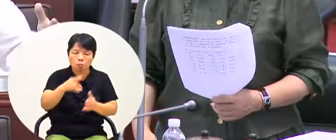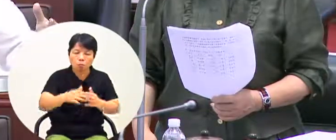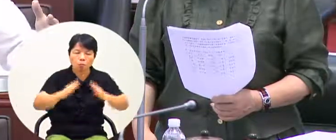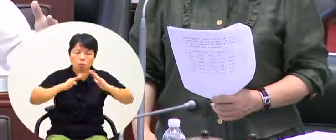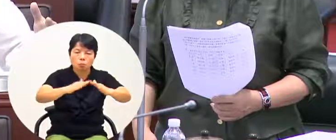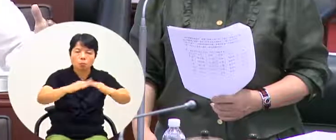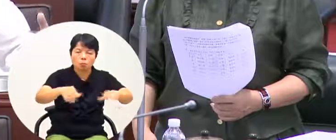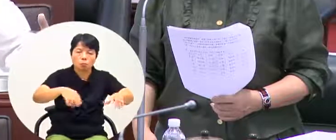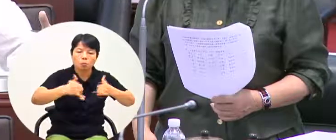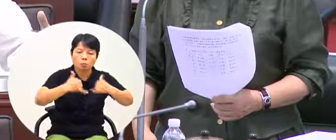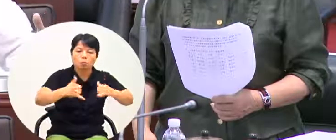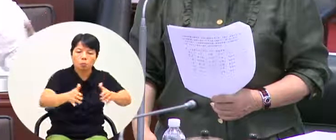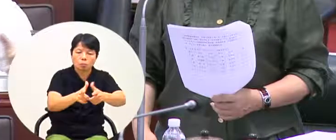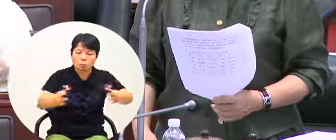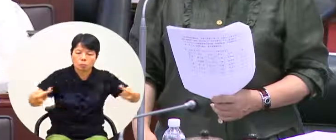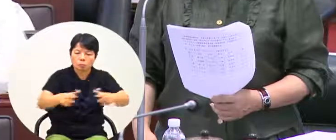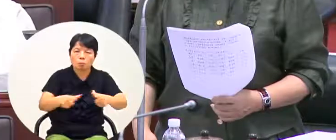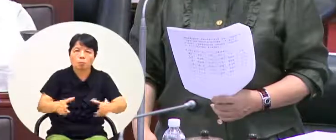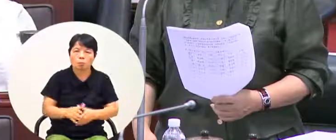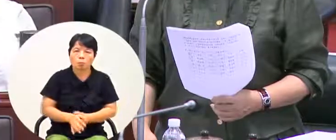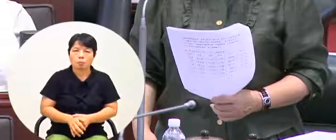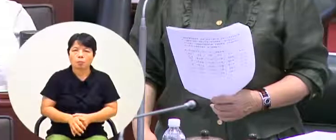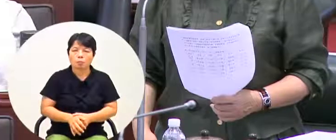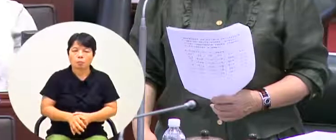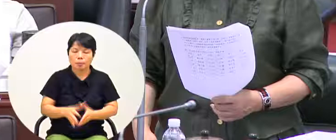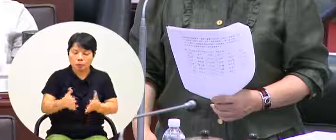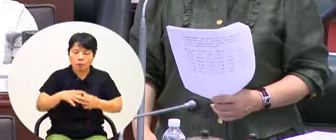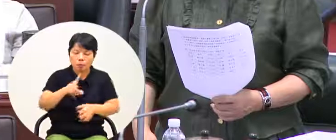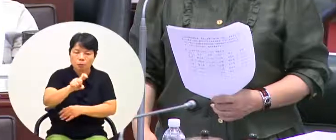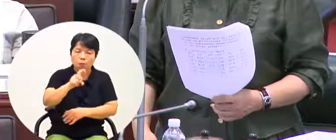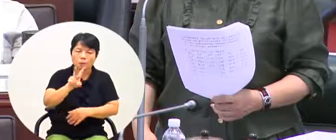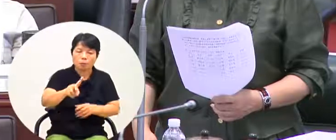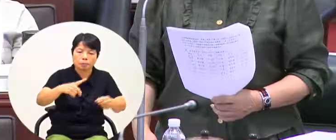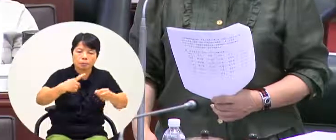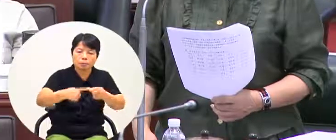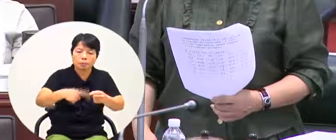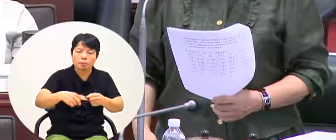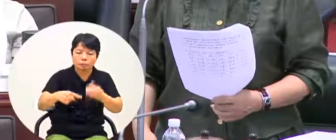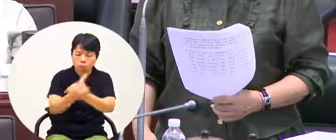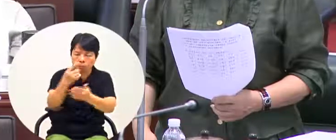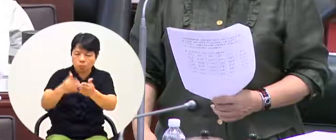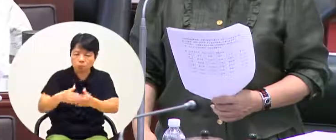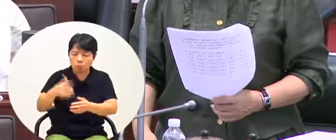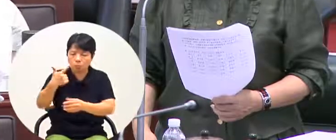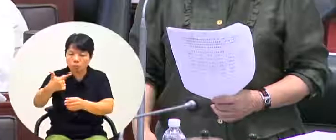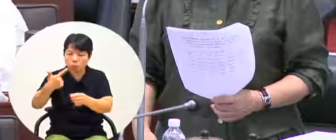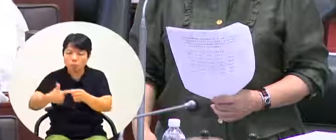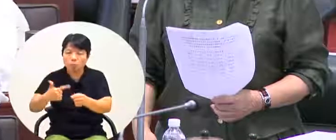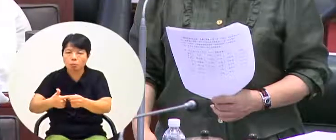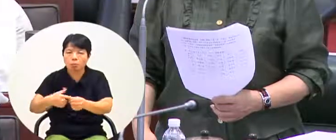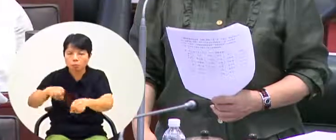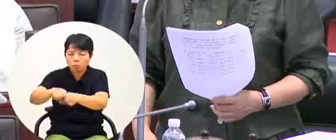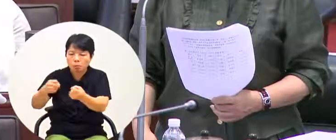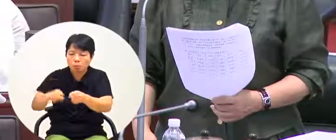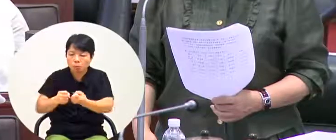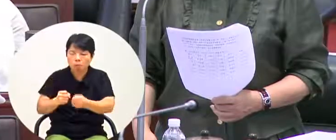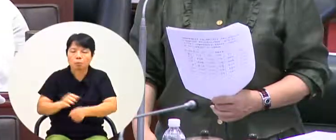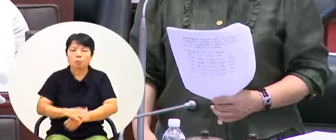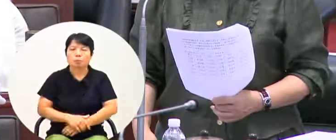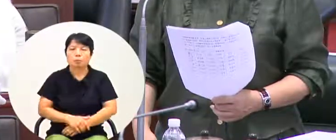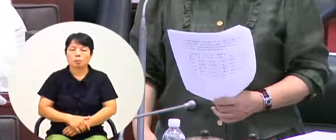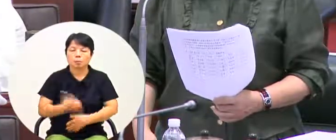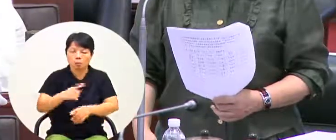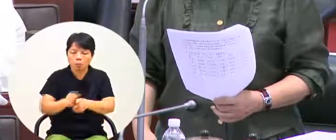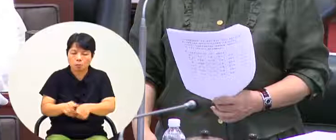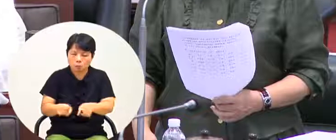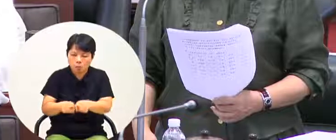如说有12米，它可能是只有6米的比较属于不好归类，或者是有坑洞补